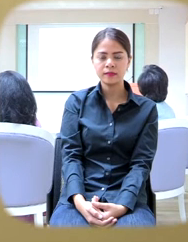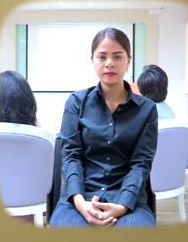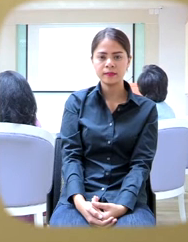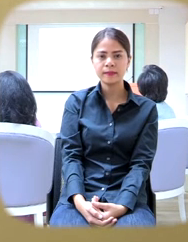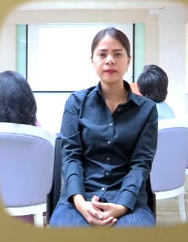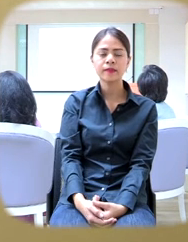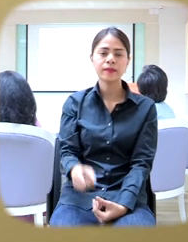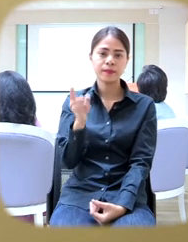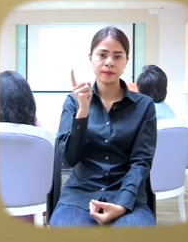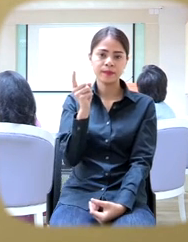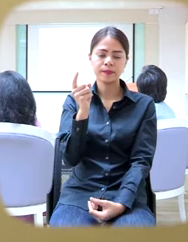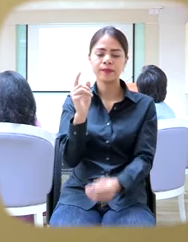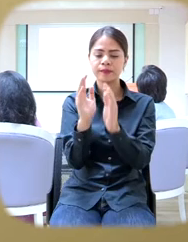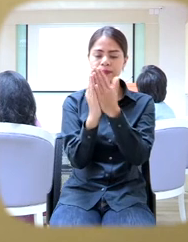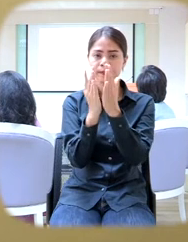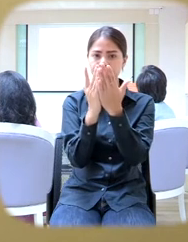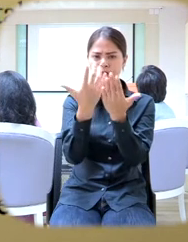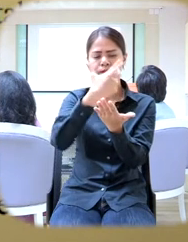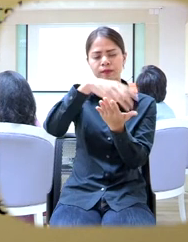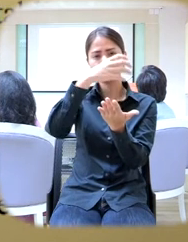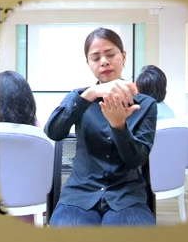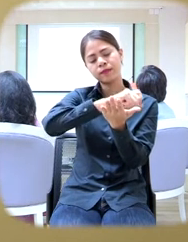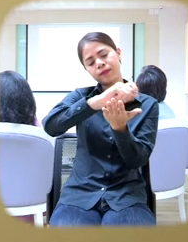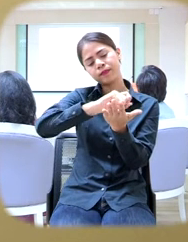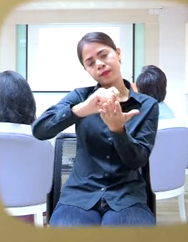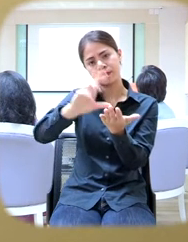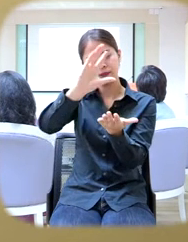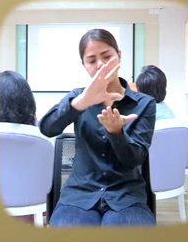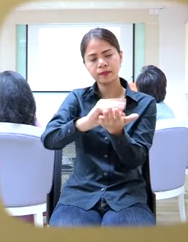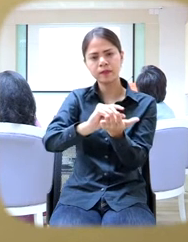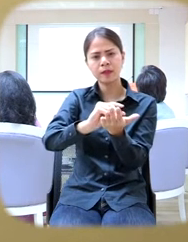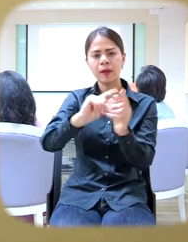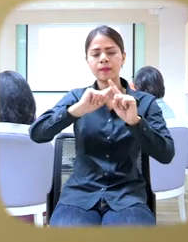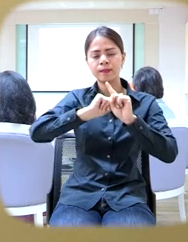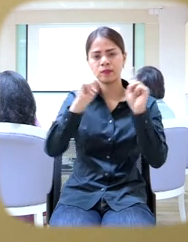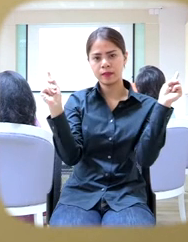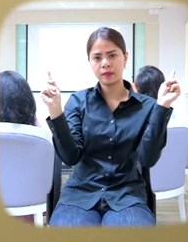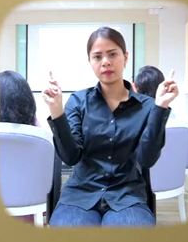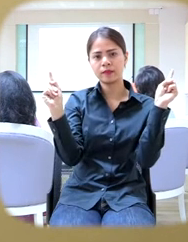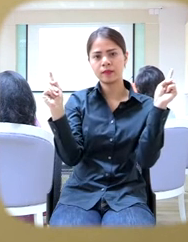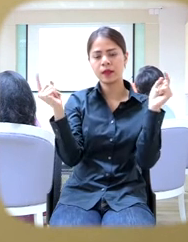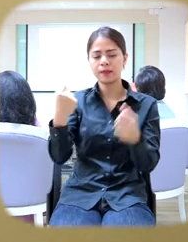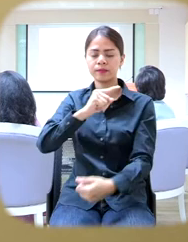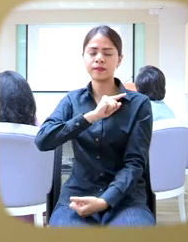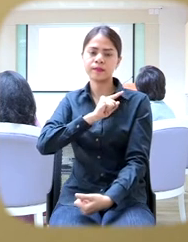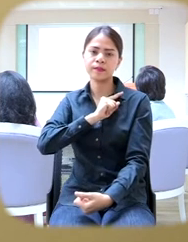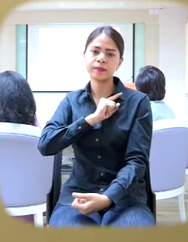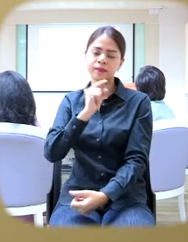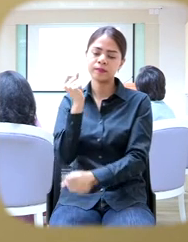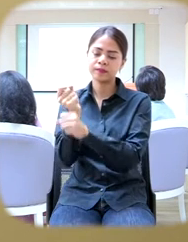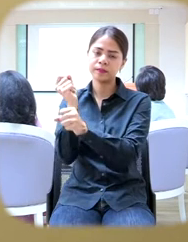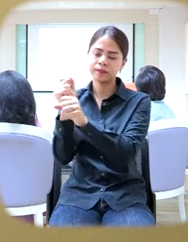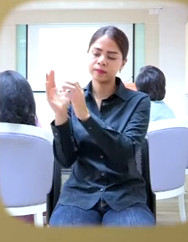คือวรรณกรรมหรือการมีตัวลายลักษณ์อักษรนะครับก็คือเป็นคนละเรื่องกับเรื่องของการมีบรรณารักษ์ศาสตร์หรือ library science นะ